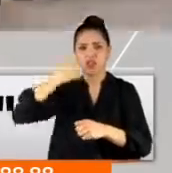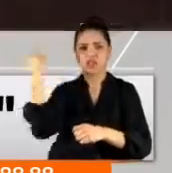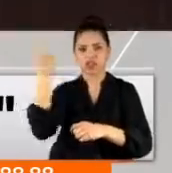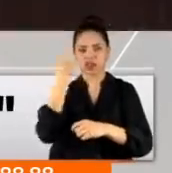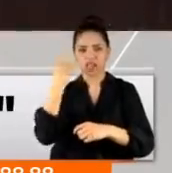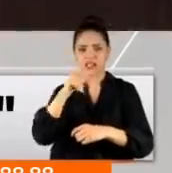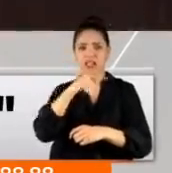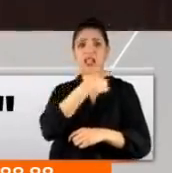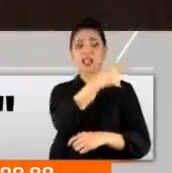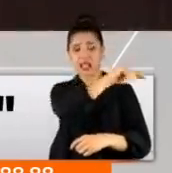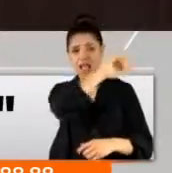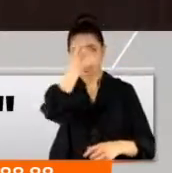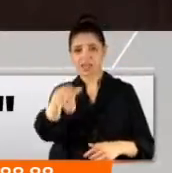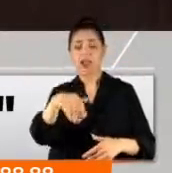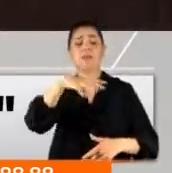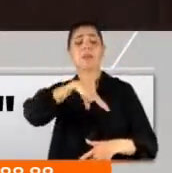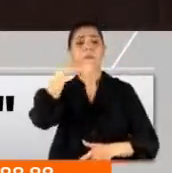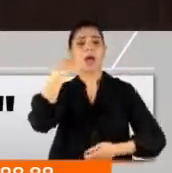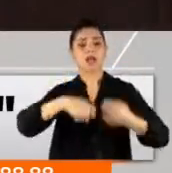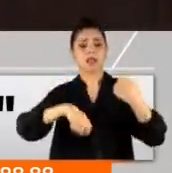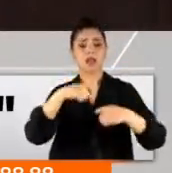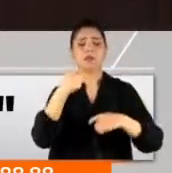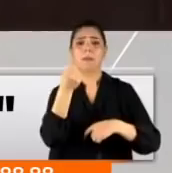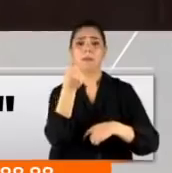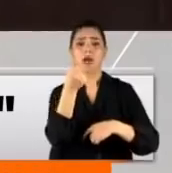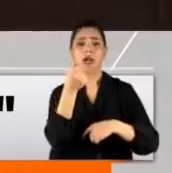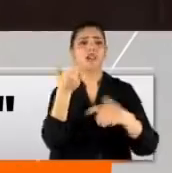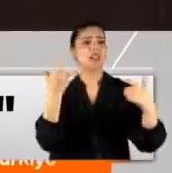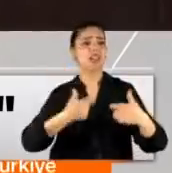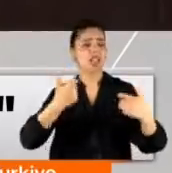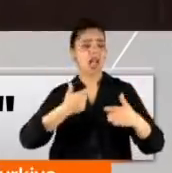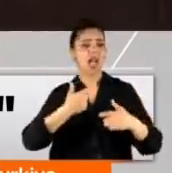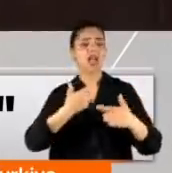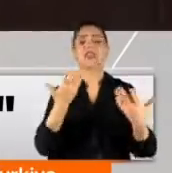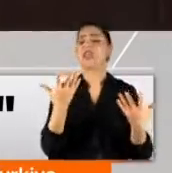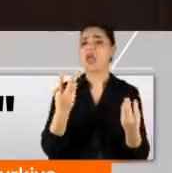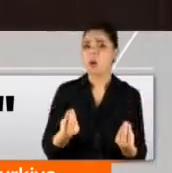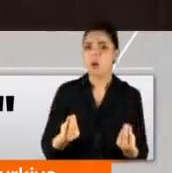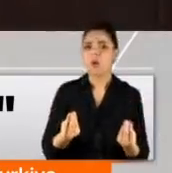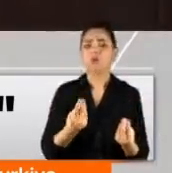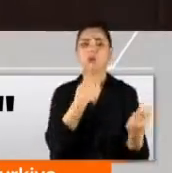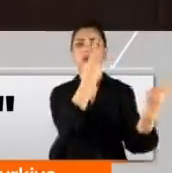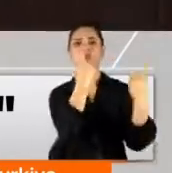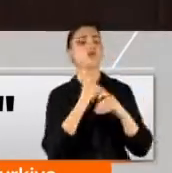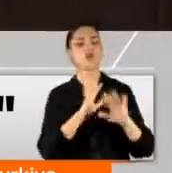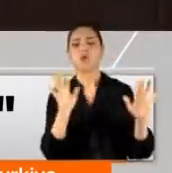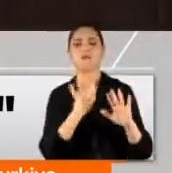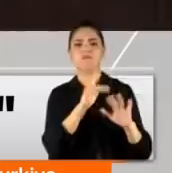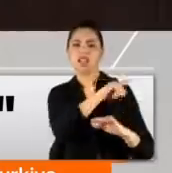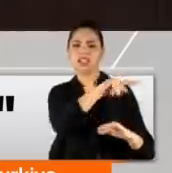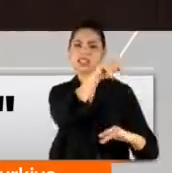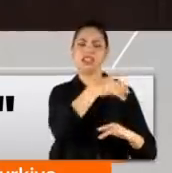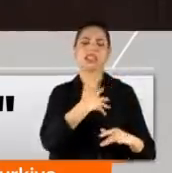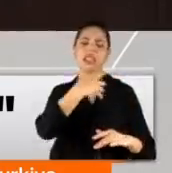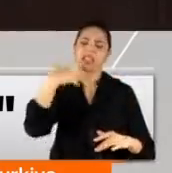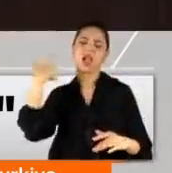bize Merkez Bankası'nın şu kadar parası nereye gitti, ne oldu bunları sorma. Siz tarihinize